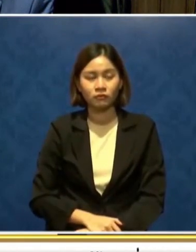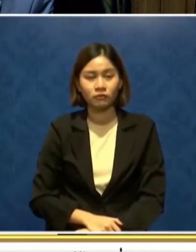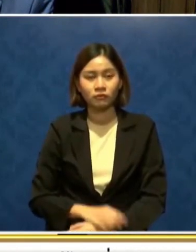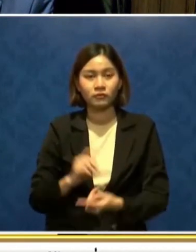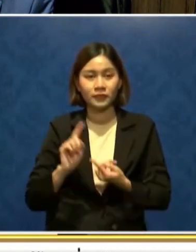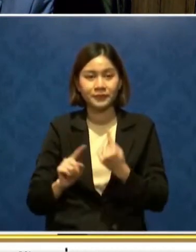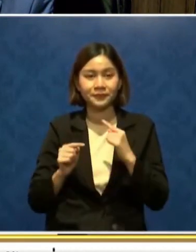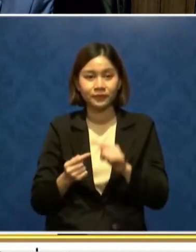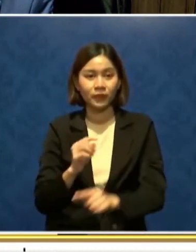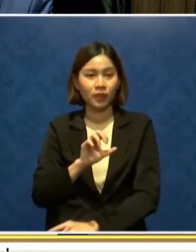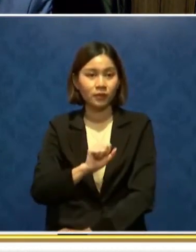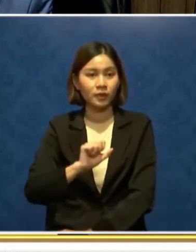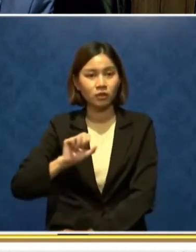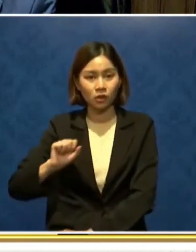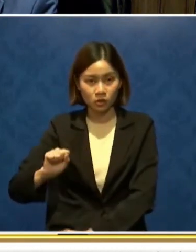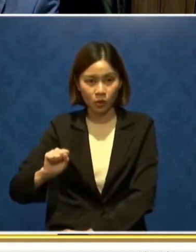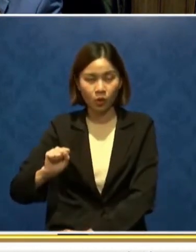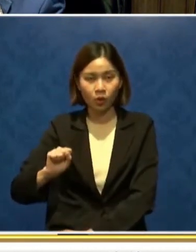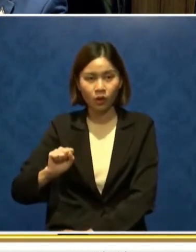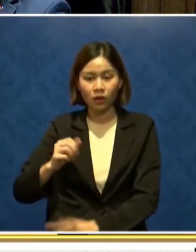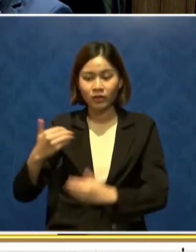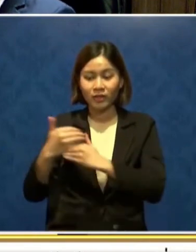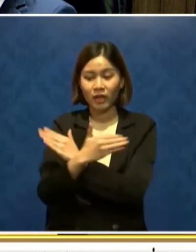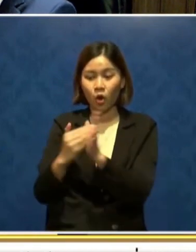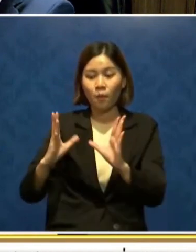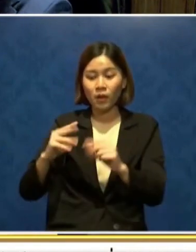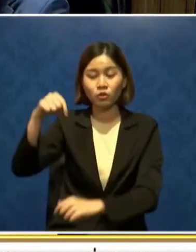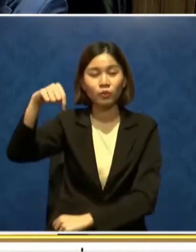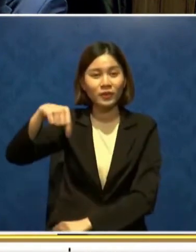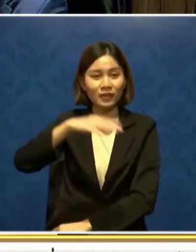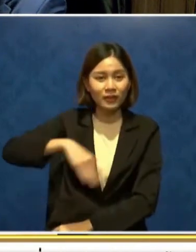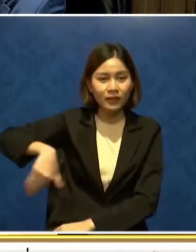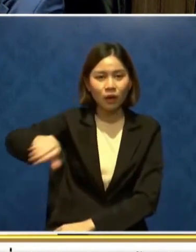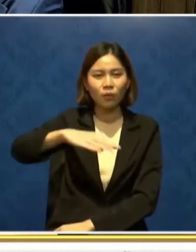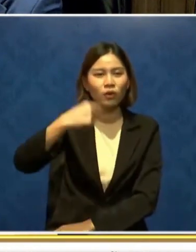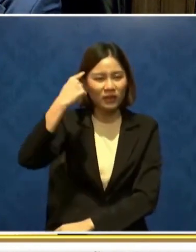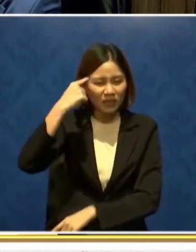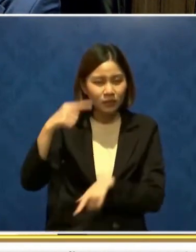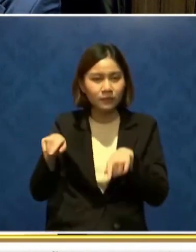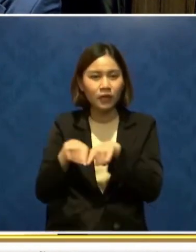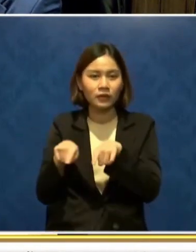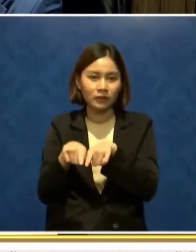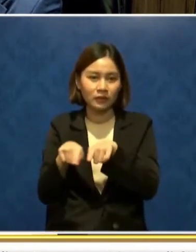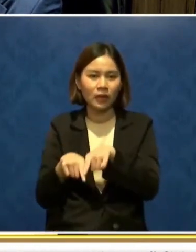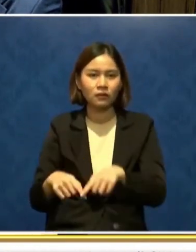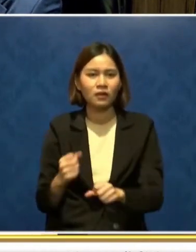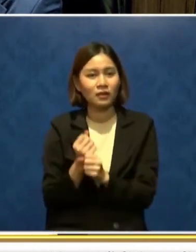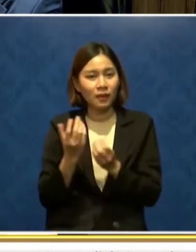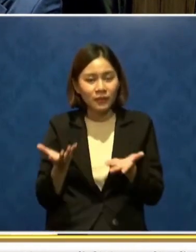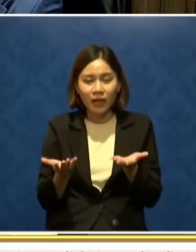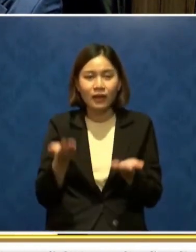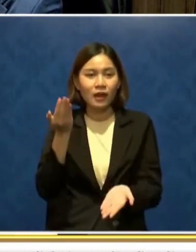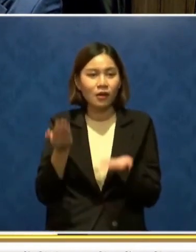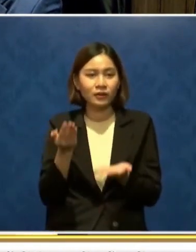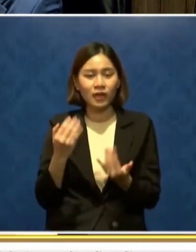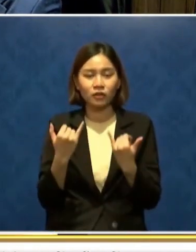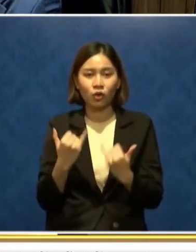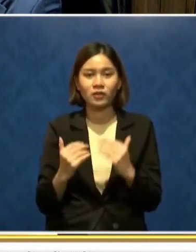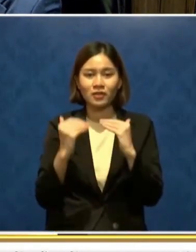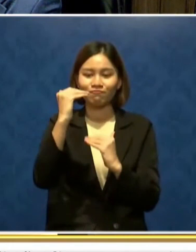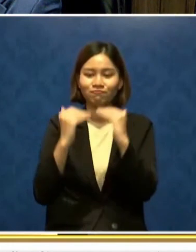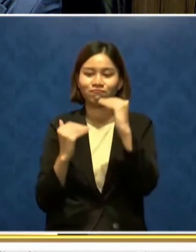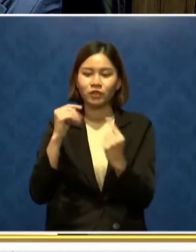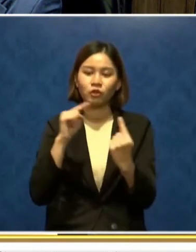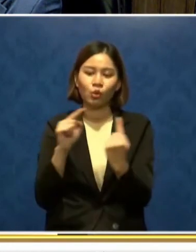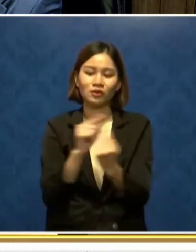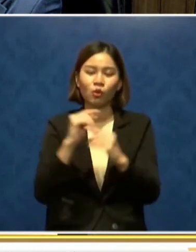ๆสมาชิกสภาผู้แทนราษฎรที่อยู่ในห้องนี้ทั้งหมดก็คิดเหมือนกับผมอ่ะครับทำยังไงก็แล้วแต่ให้ลดความเหลื่อมล้ำทางสังคม